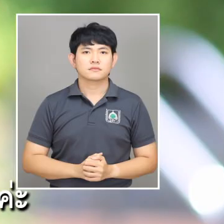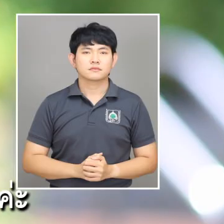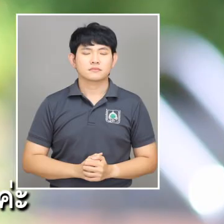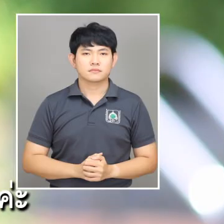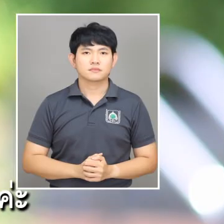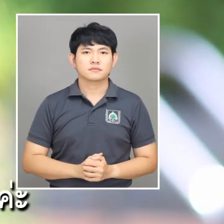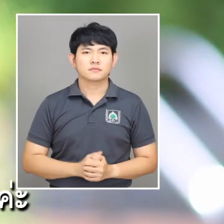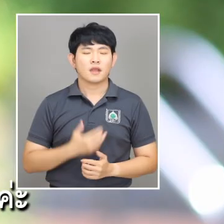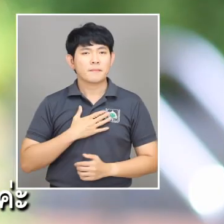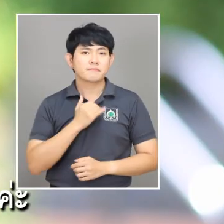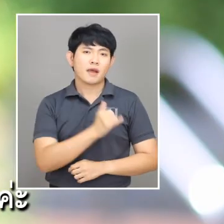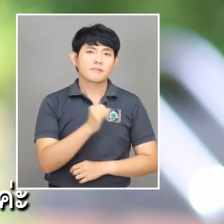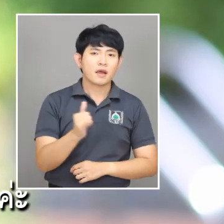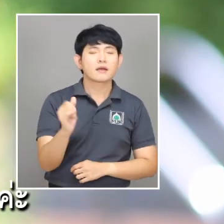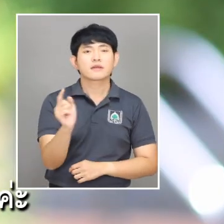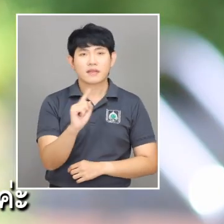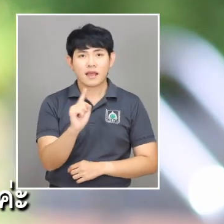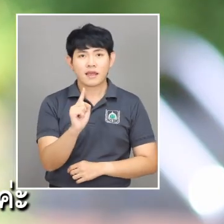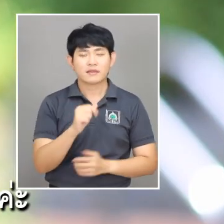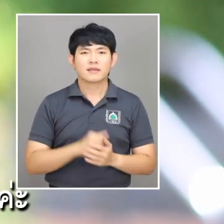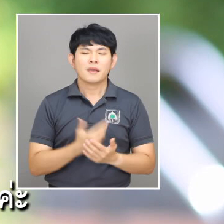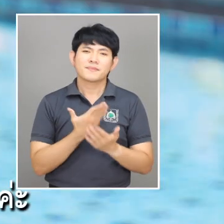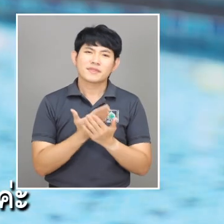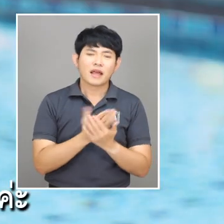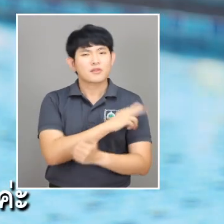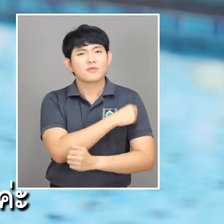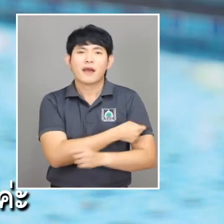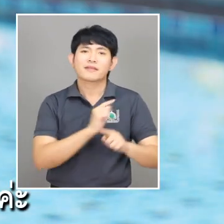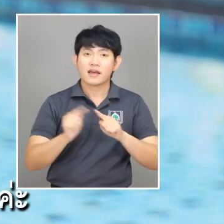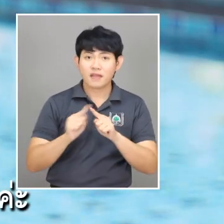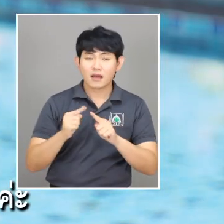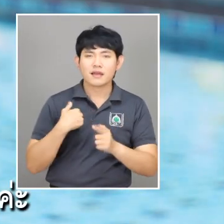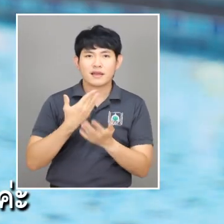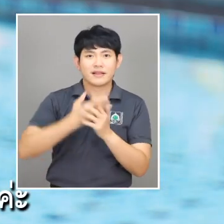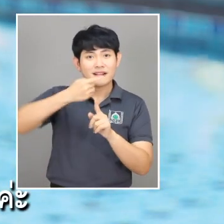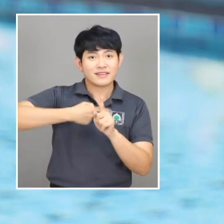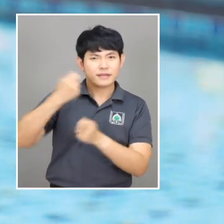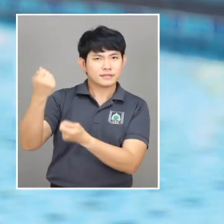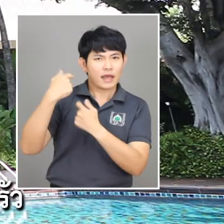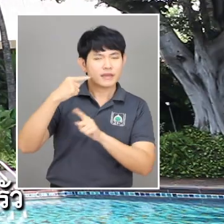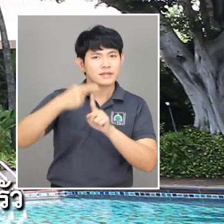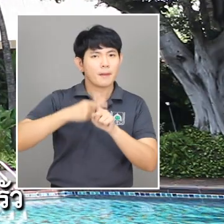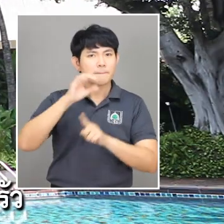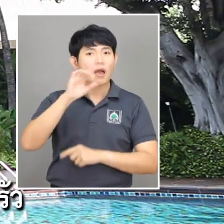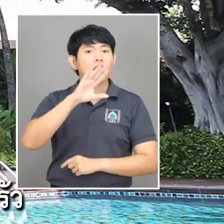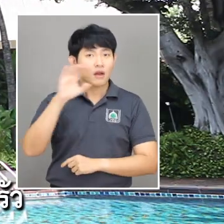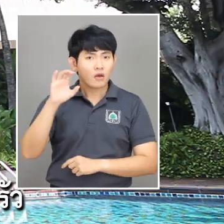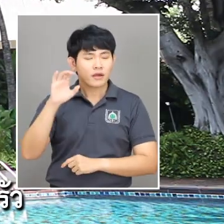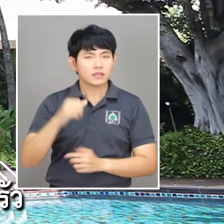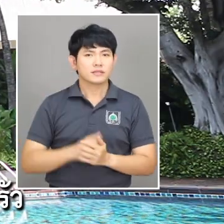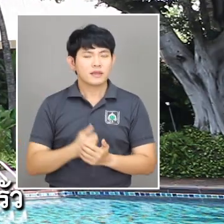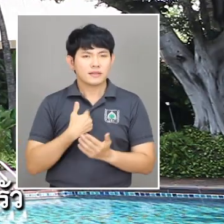ค่าเดินทางค่ารักษาอะไรอย่างเงี้ยค่ะได้เดือนละ800บาทค่ะ800บาทเก็บไว้แบบว่